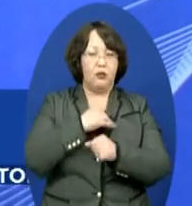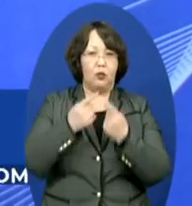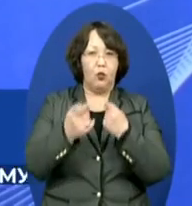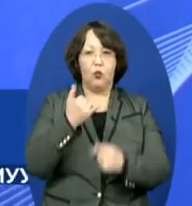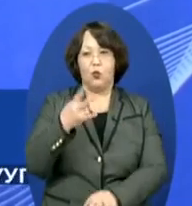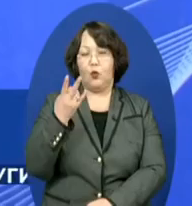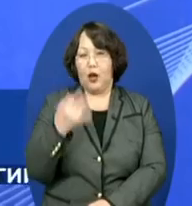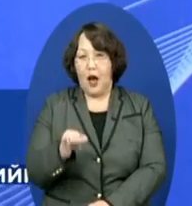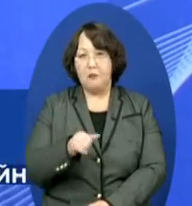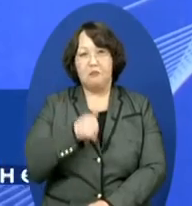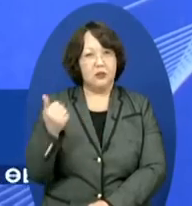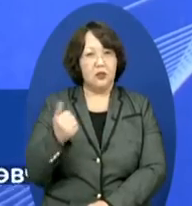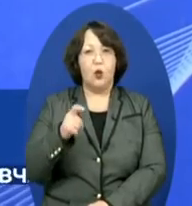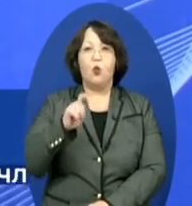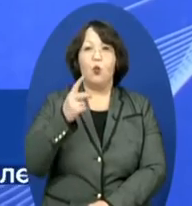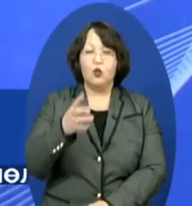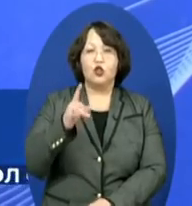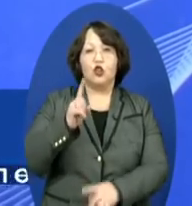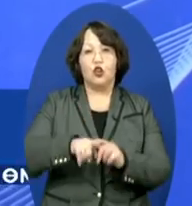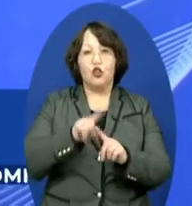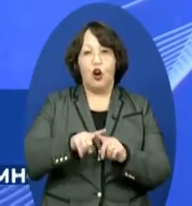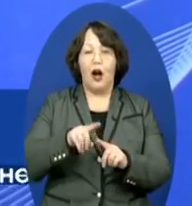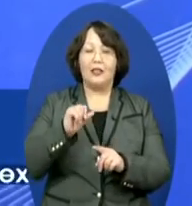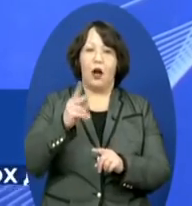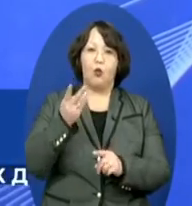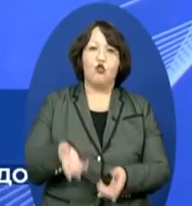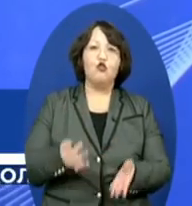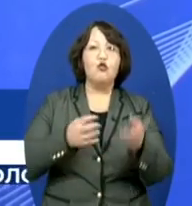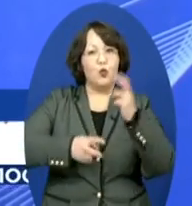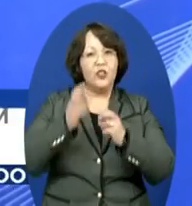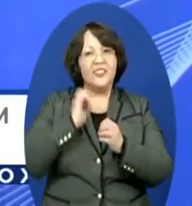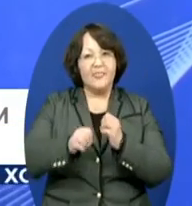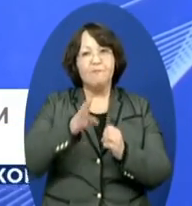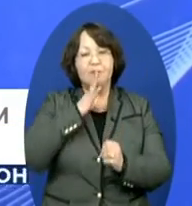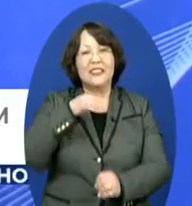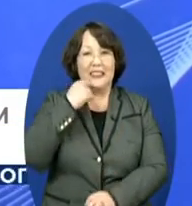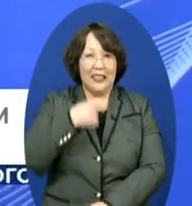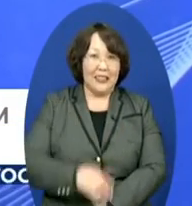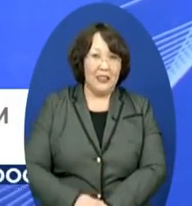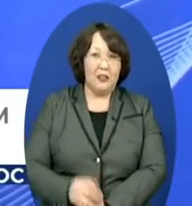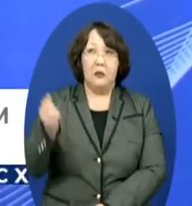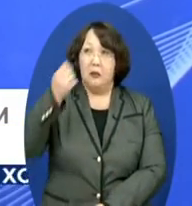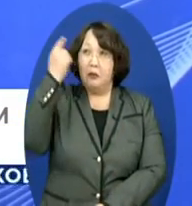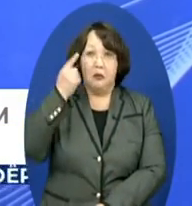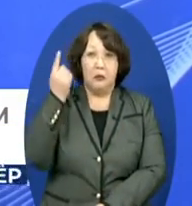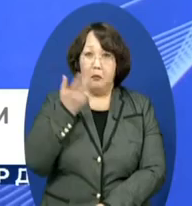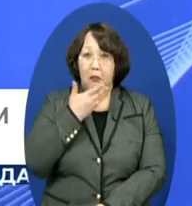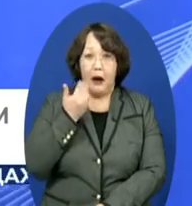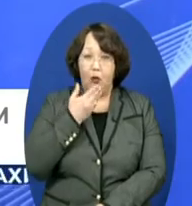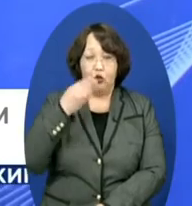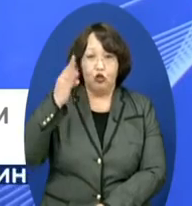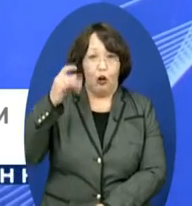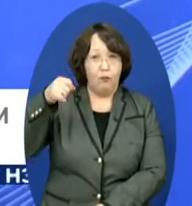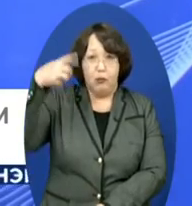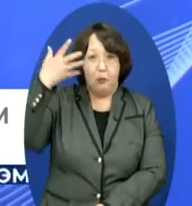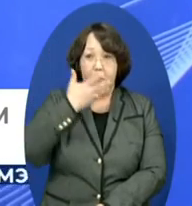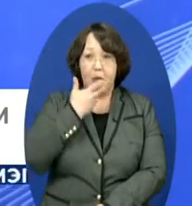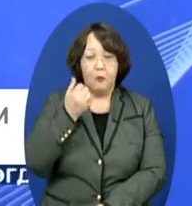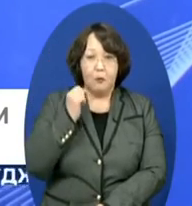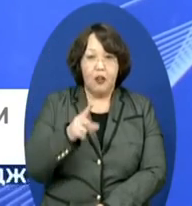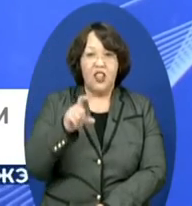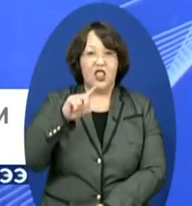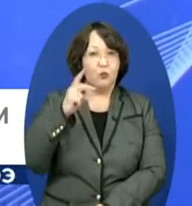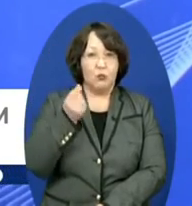хүн сөнгөө үйлдвэрийн бүтээн байгуулалтыг ярьж байна шүү дээ. Өнөөдөр сонсож байгаа тоогоор эрчим хүчний нөөцгүй бол энэ бүх юмс